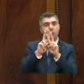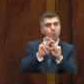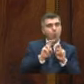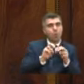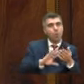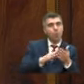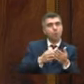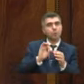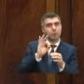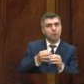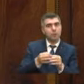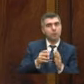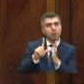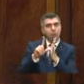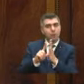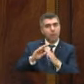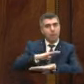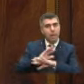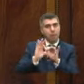هما مخضعين للقانون ولا